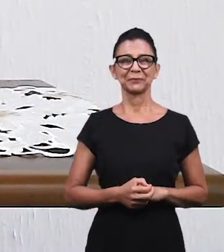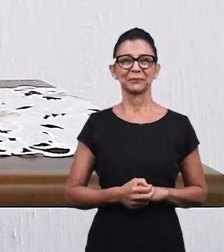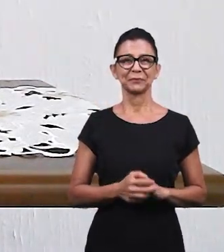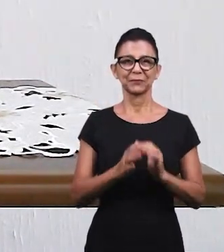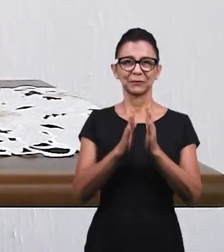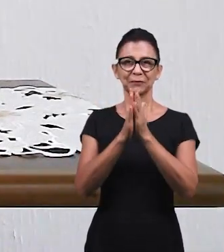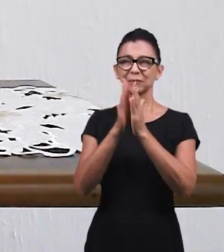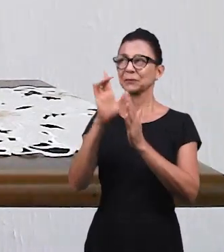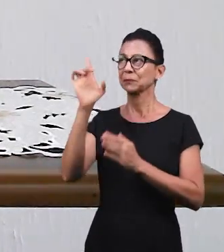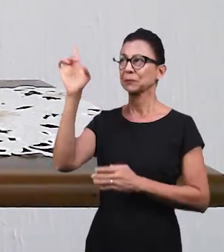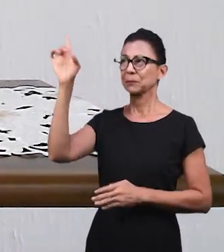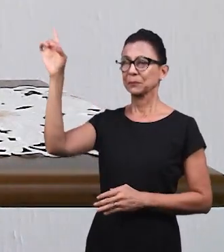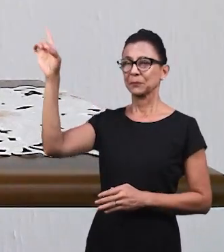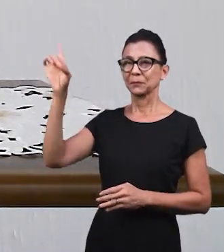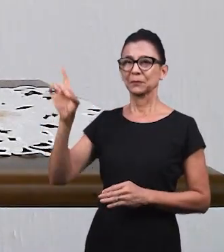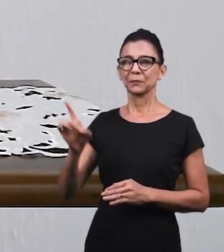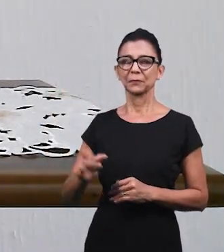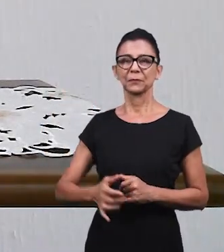помолимся.